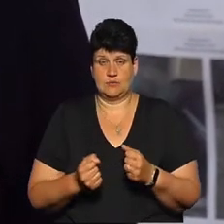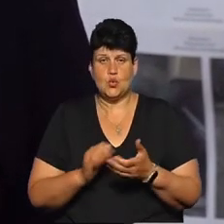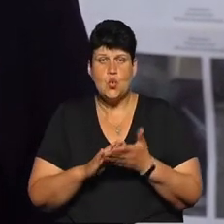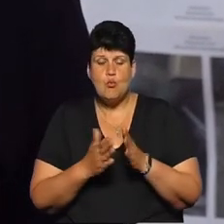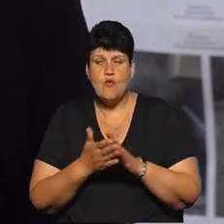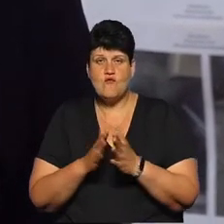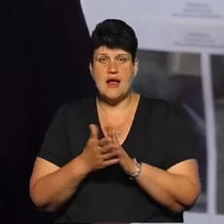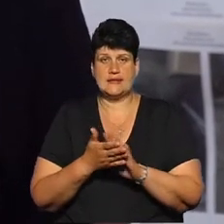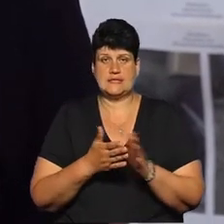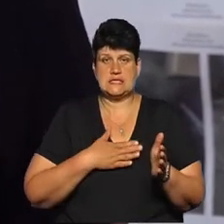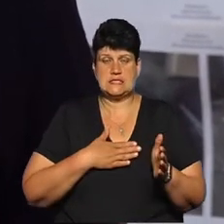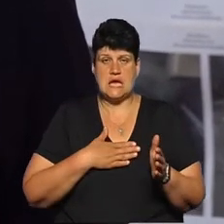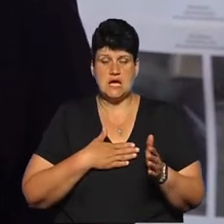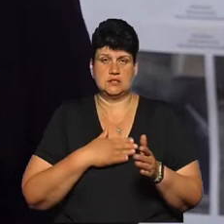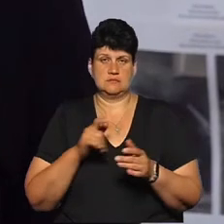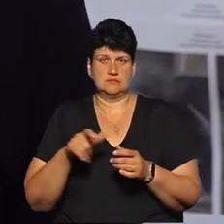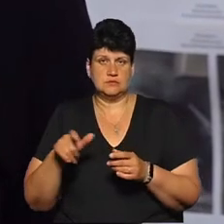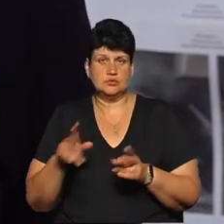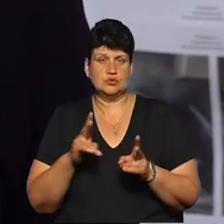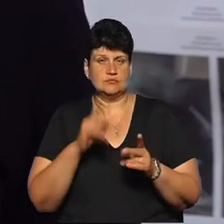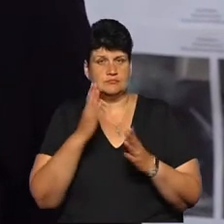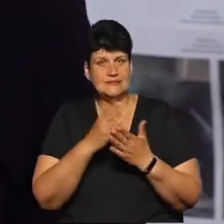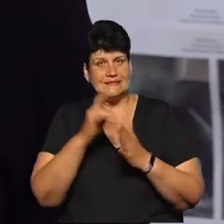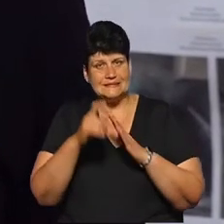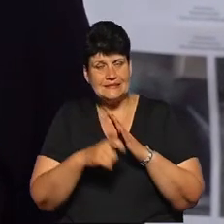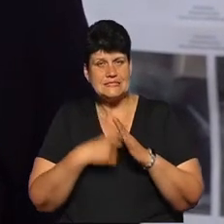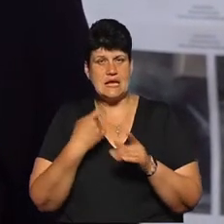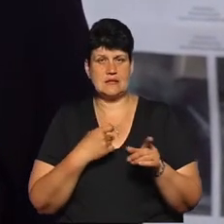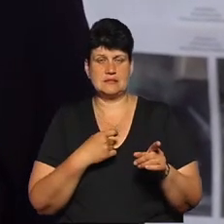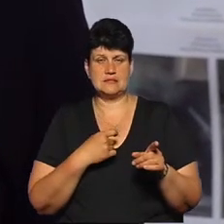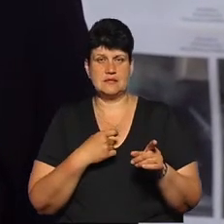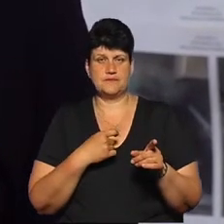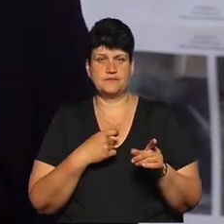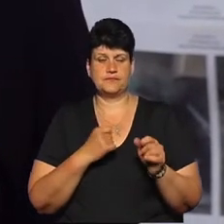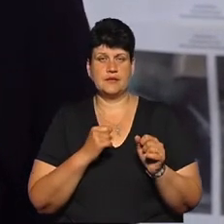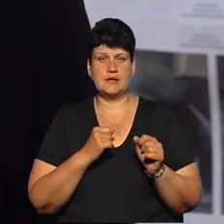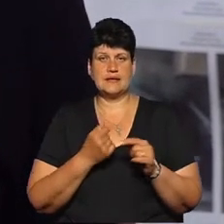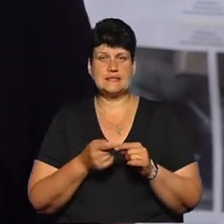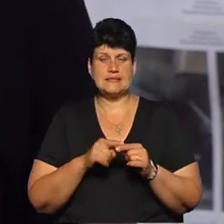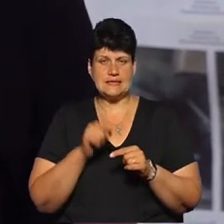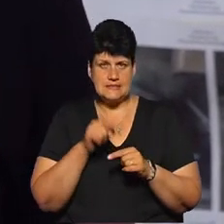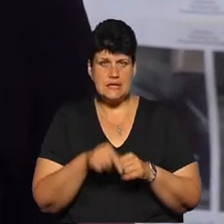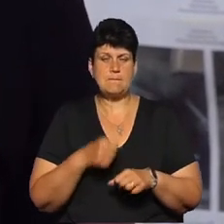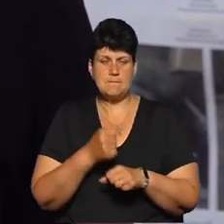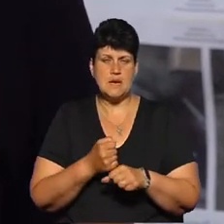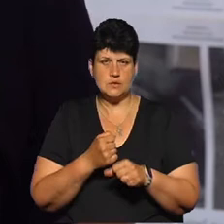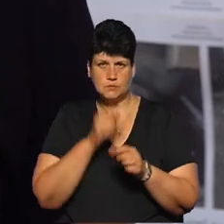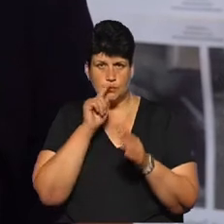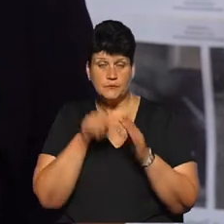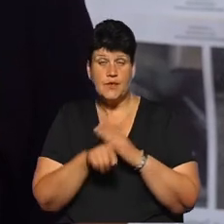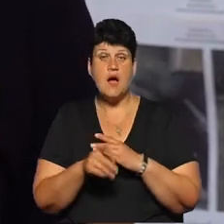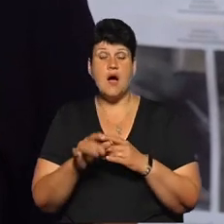з нашим МЗС, які мають це, дізнатися, ГУР над цим працює. А стосовно